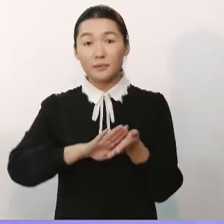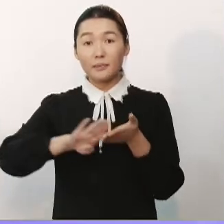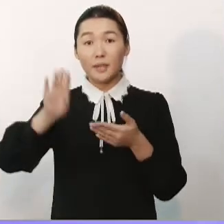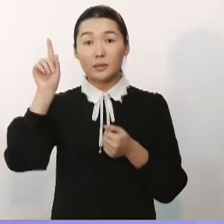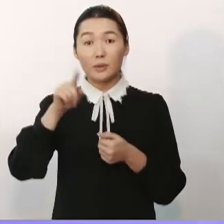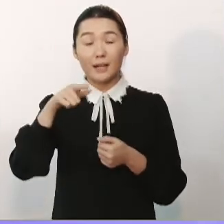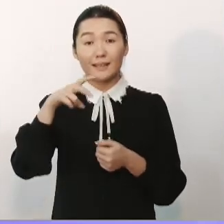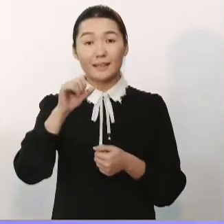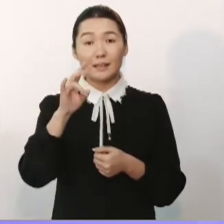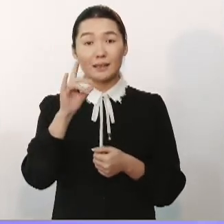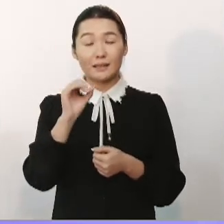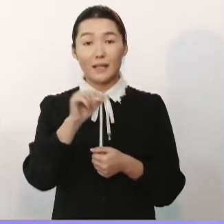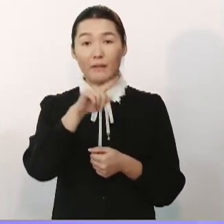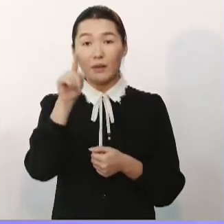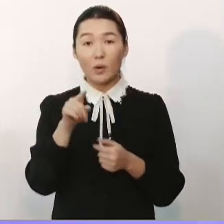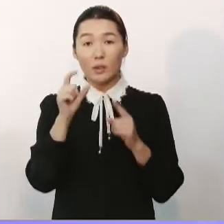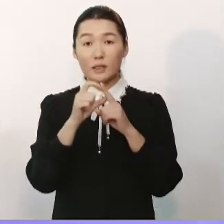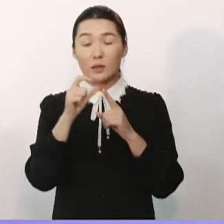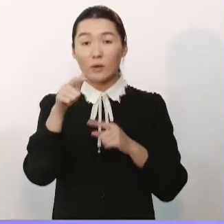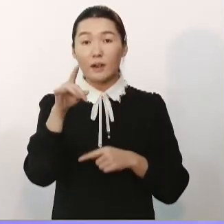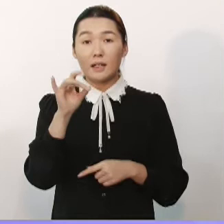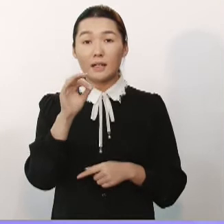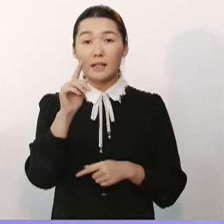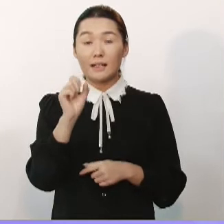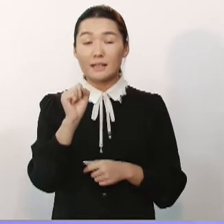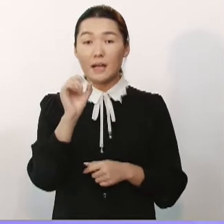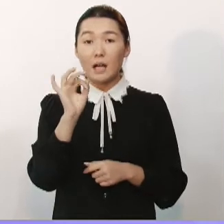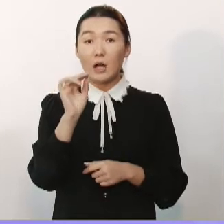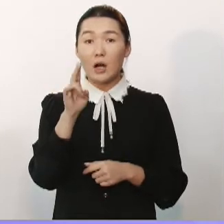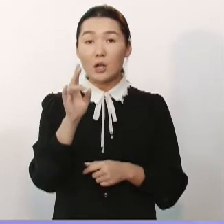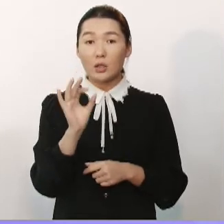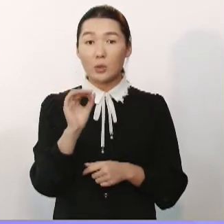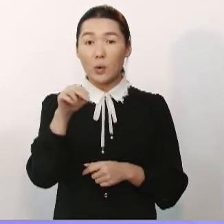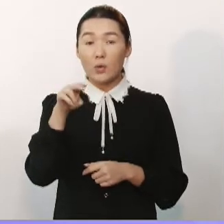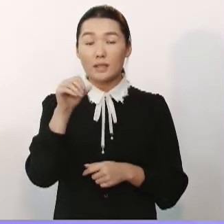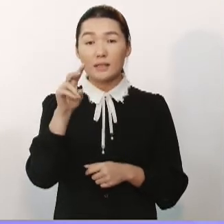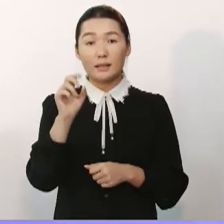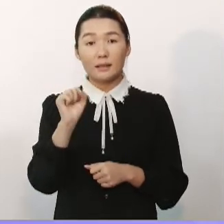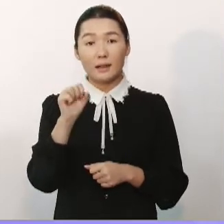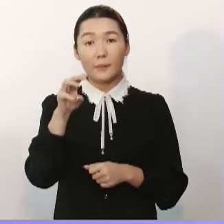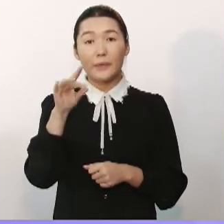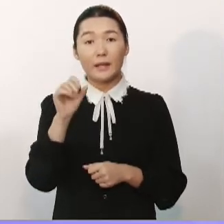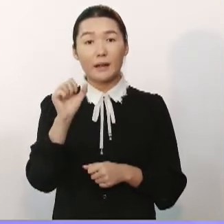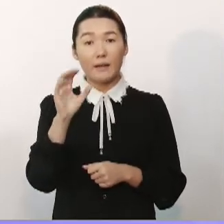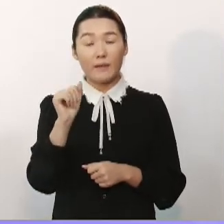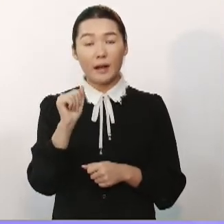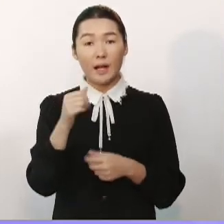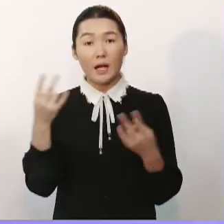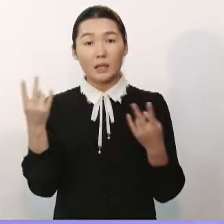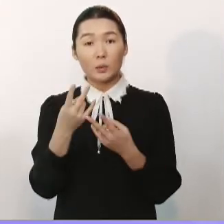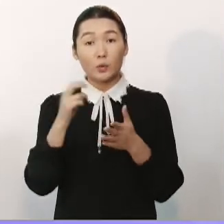Безударные гласные в корне слова «гроза», «окно», «дела», «трава»